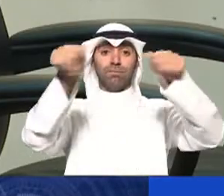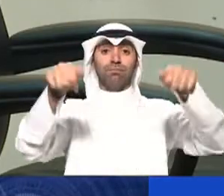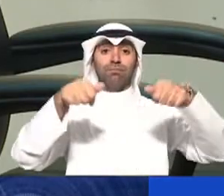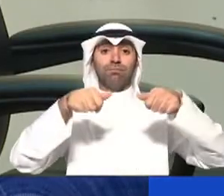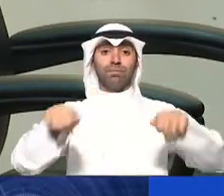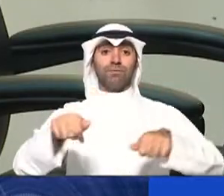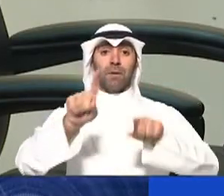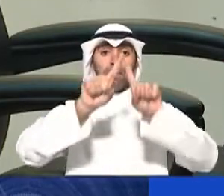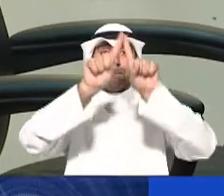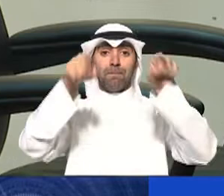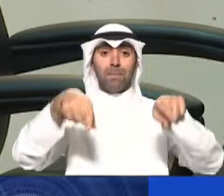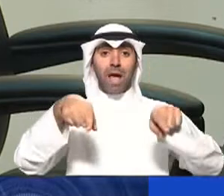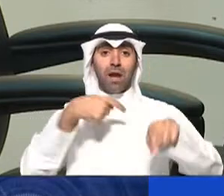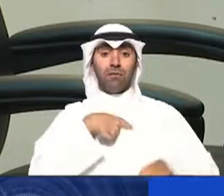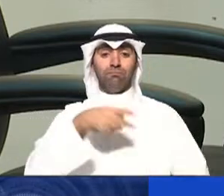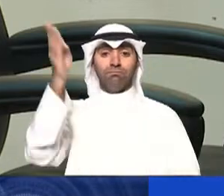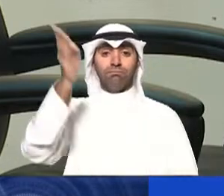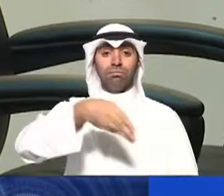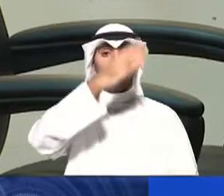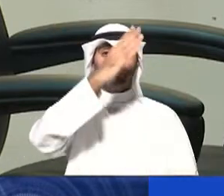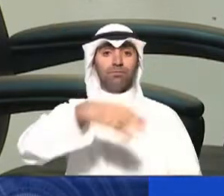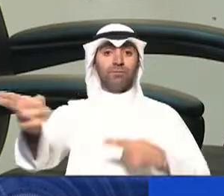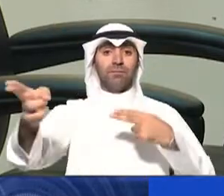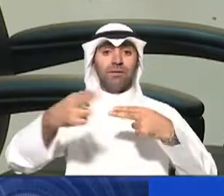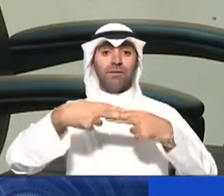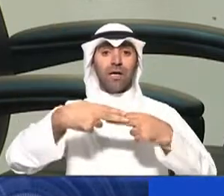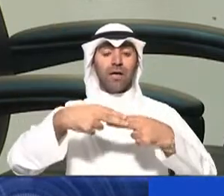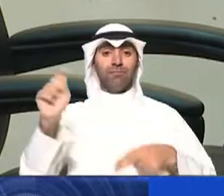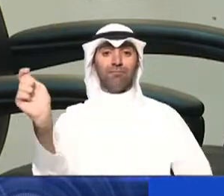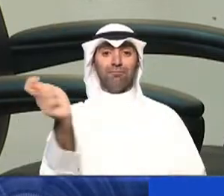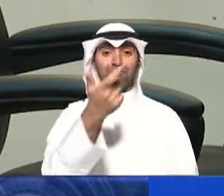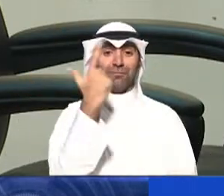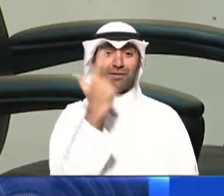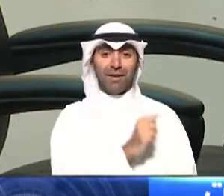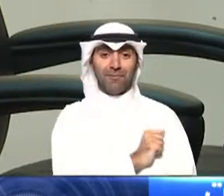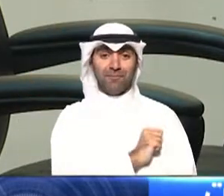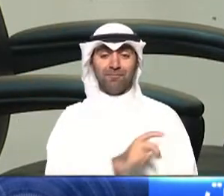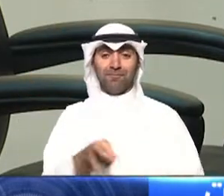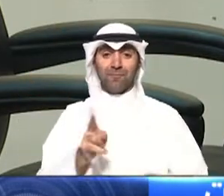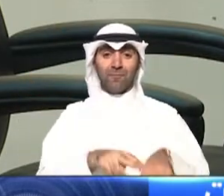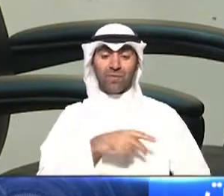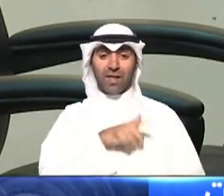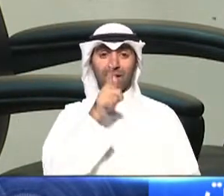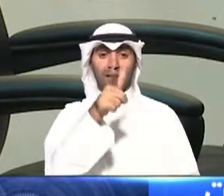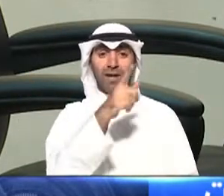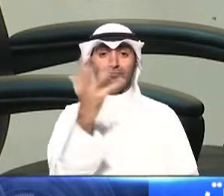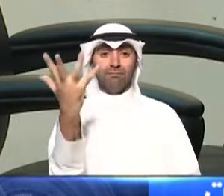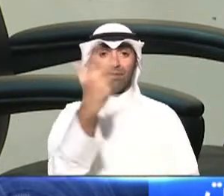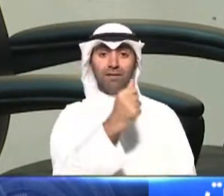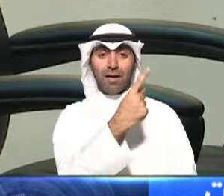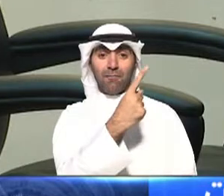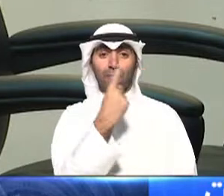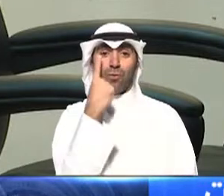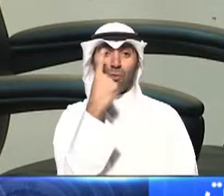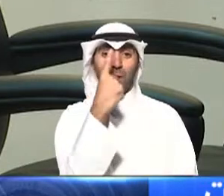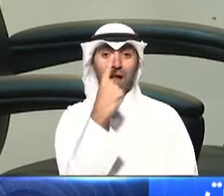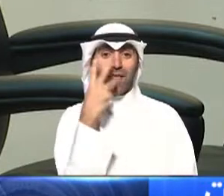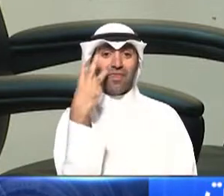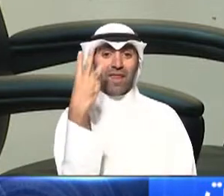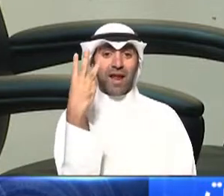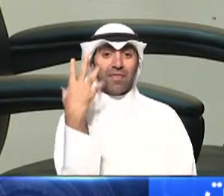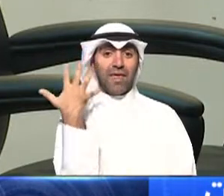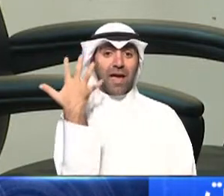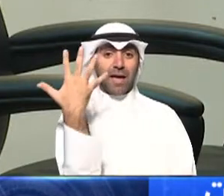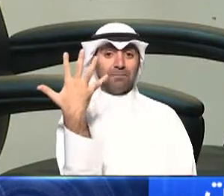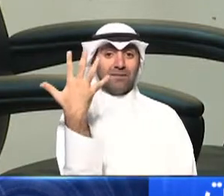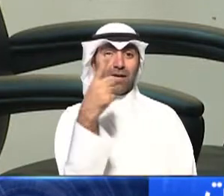135 135 بدالة الطوارئ رأسا راح يرسلون لمفتش، أقرب مفتش راح يكون عنده، قد يكون أحيانا بعد